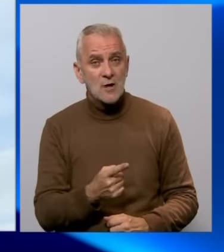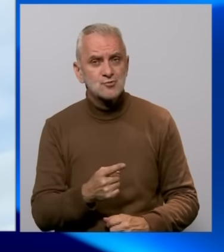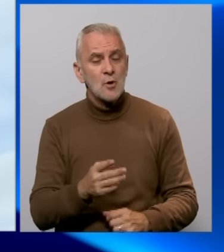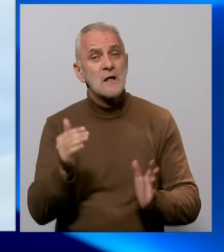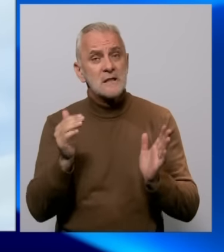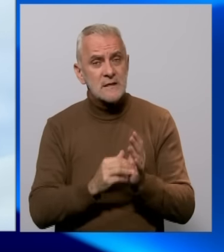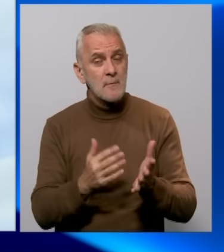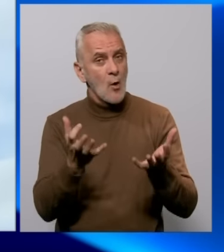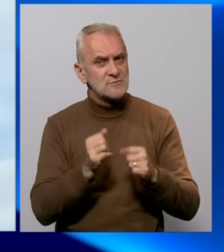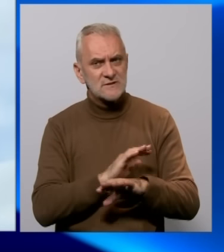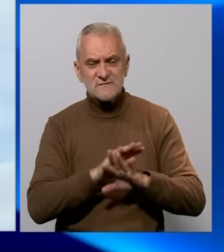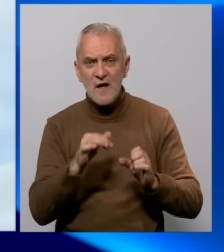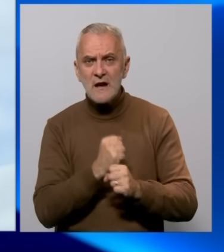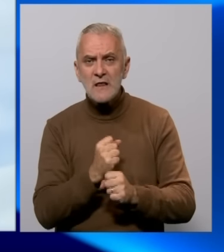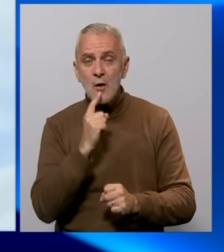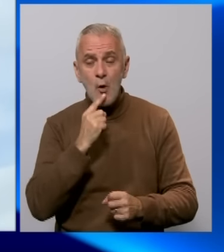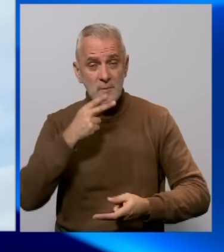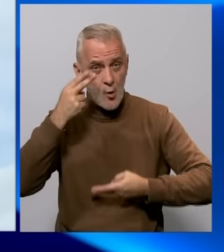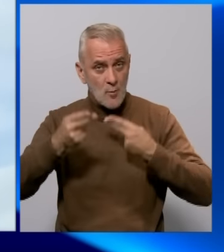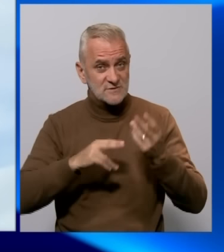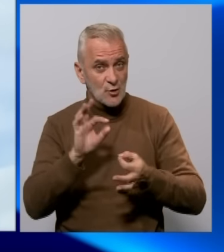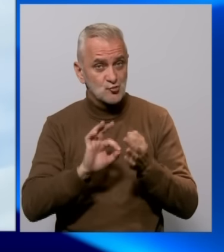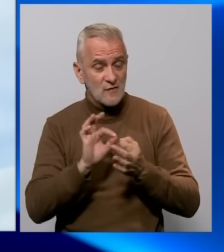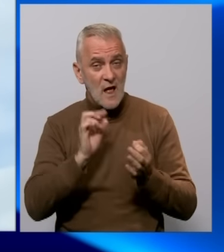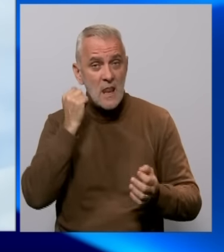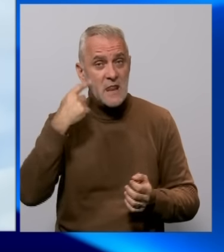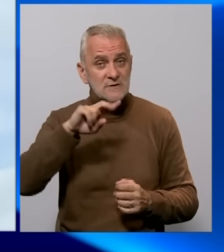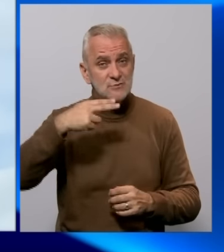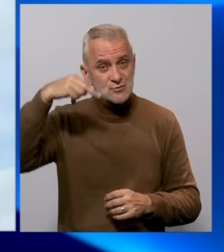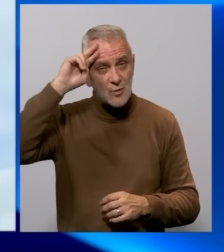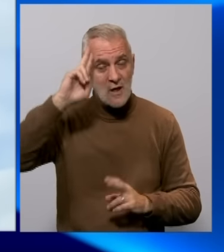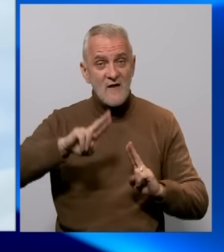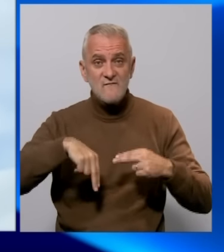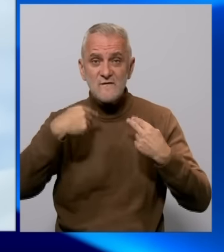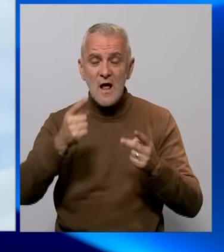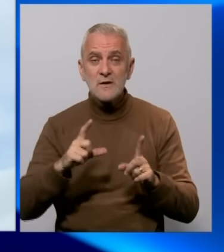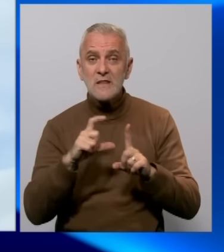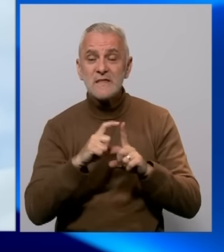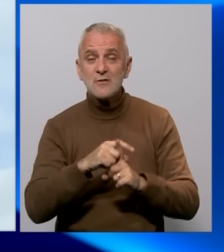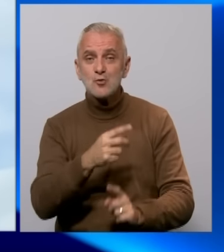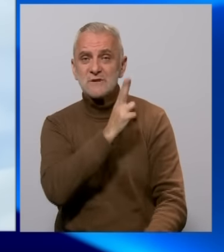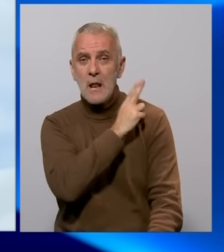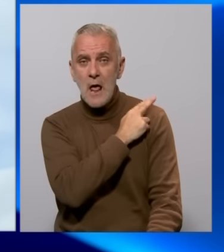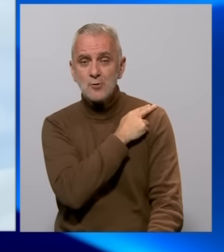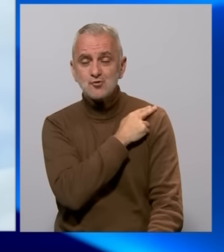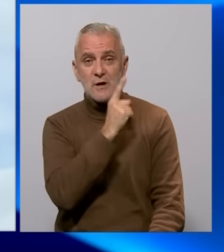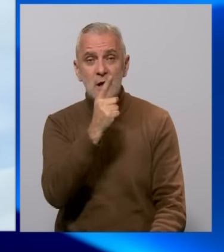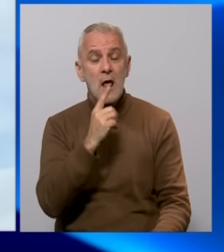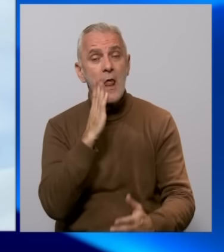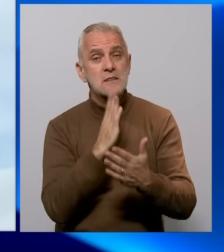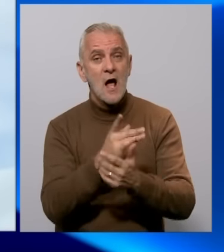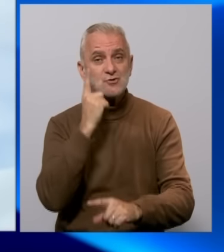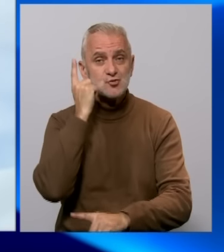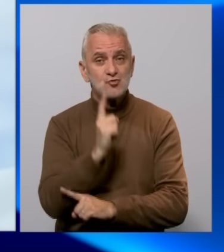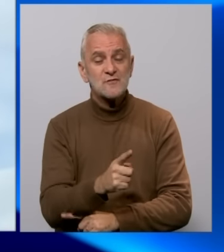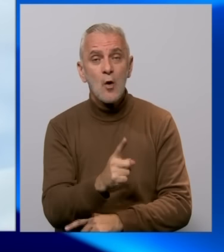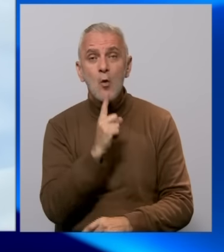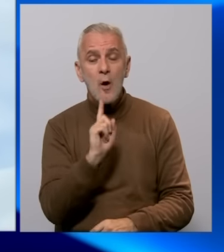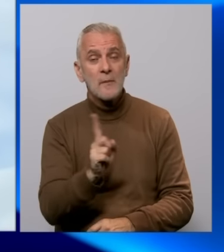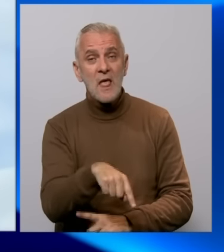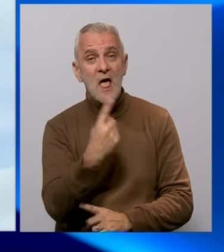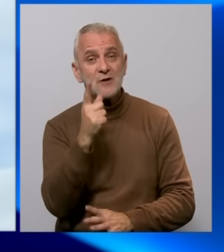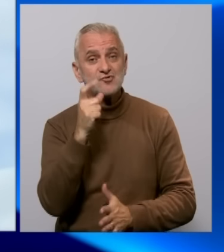nužno preduzeti sve radnje koje bi Komisiji za očuvanje nacionalnih spomenika vratile dejtonske nadležnosti i način odlučivanja u kojem